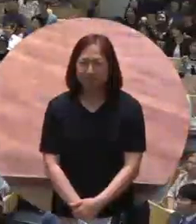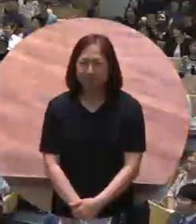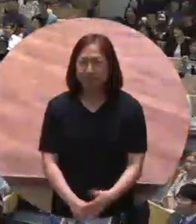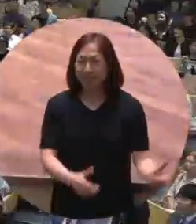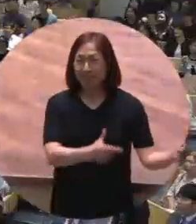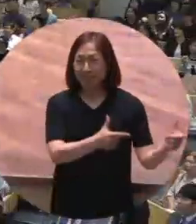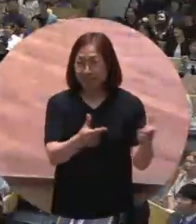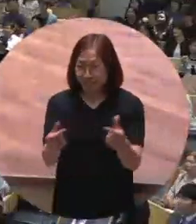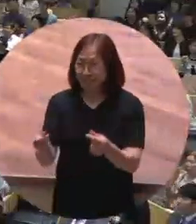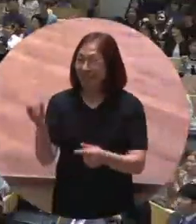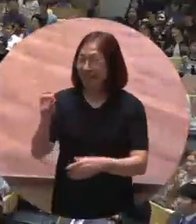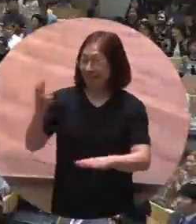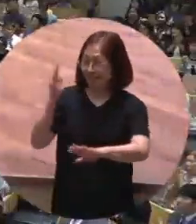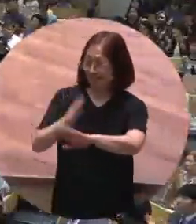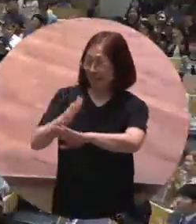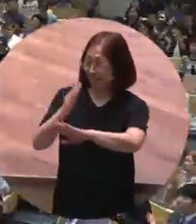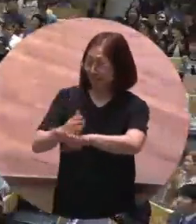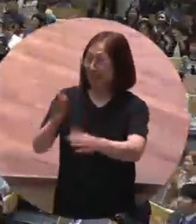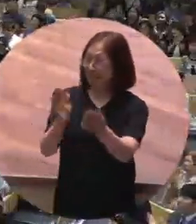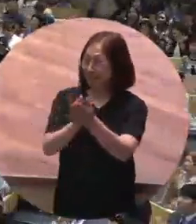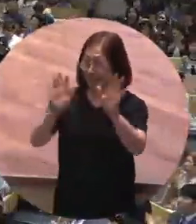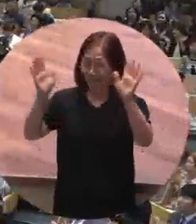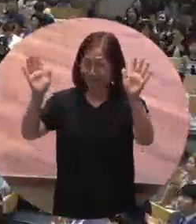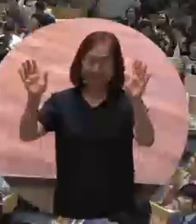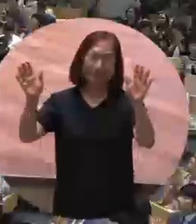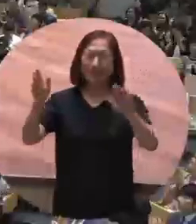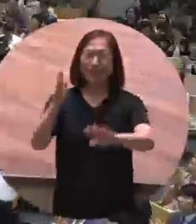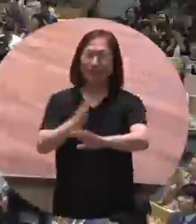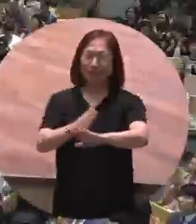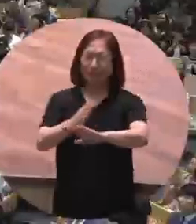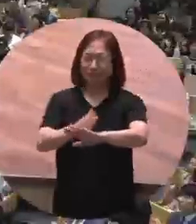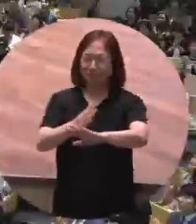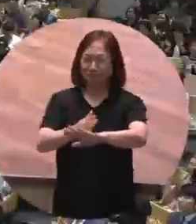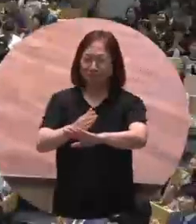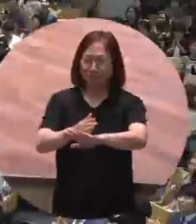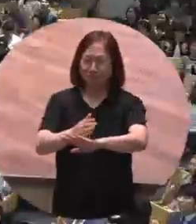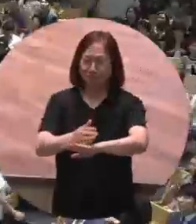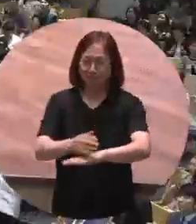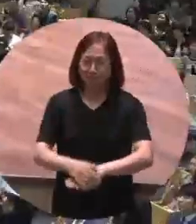다시 한번 감사의 박수 드립니다. 감사합니다. 네.